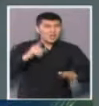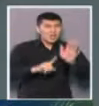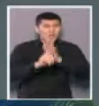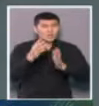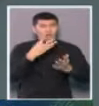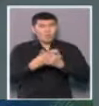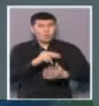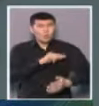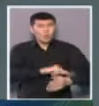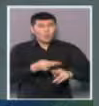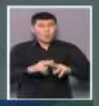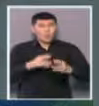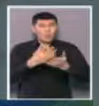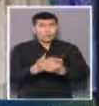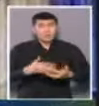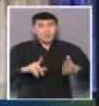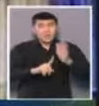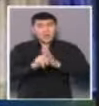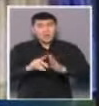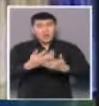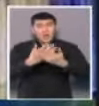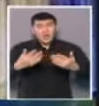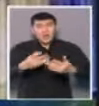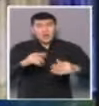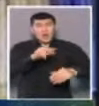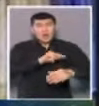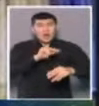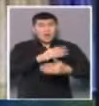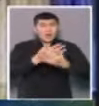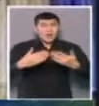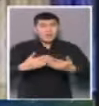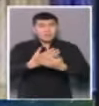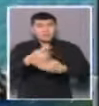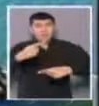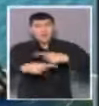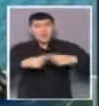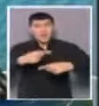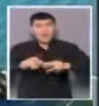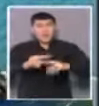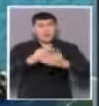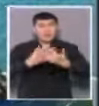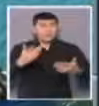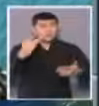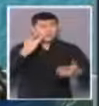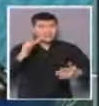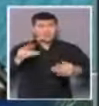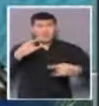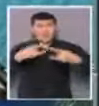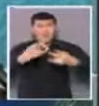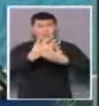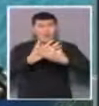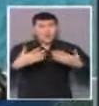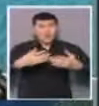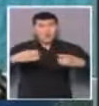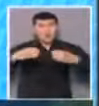Ноқтаға сыймас асау сөзін көкпарға салып тәуекел етті. Алталаштың салт-дәстүрін алты бақанда тербетті. Ақиқат